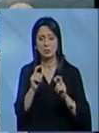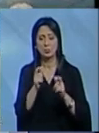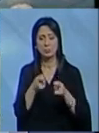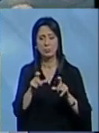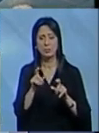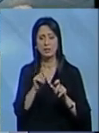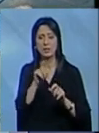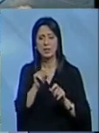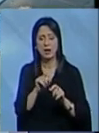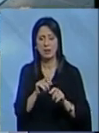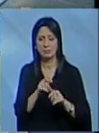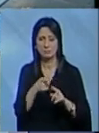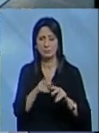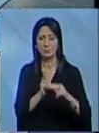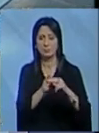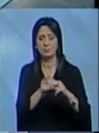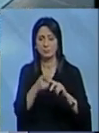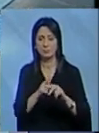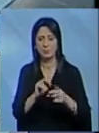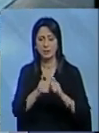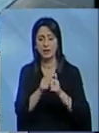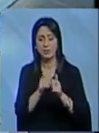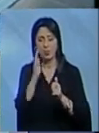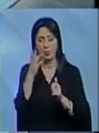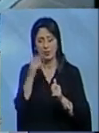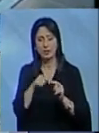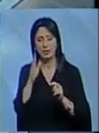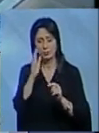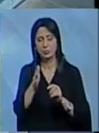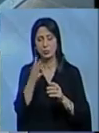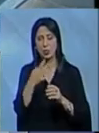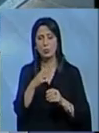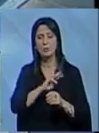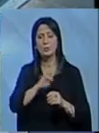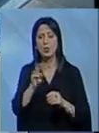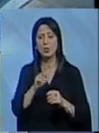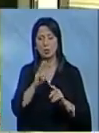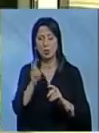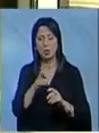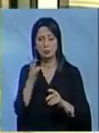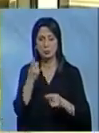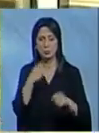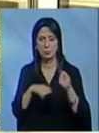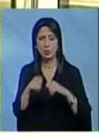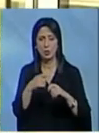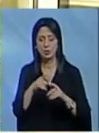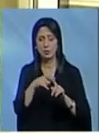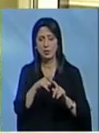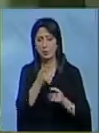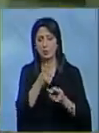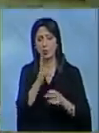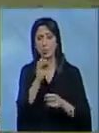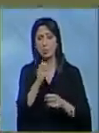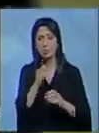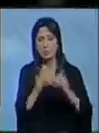საფრთხე შეუქმნას. საჭიროების შემთხვევაში ეროვნული ბანკი ინტერვენციებს მომავალ დღეებშიც მიმართავს. თუ გასვლითი კურსიდან გამომდინარე წნეხი ინფლაციაზე